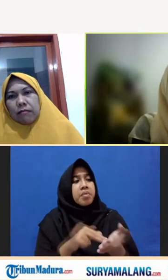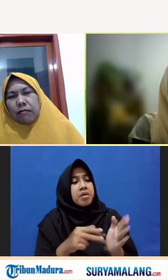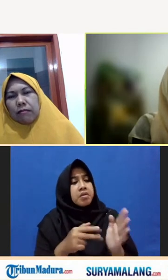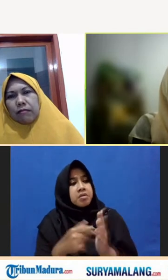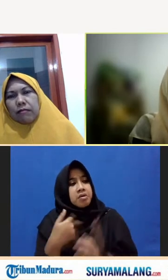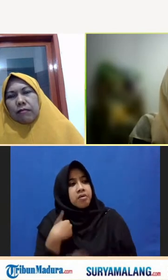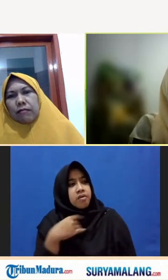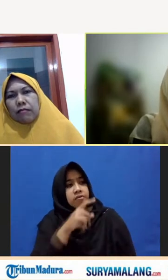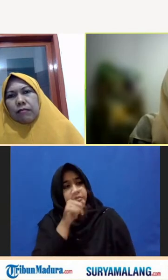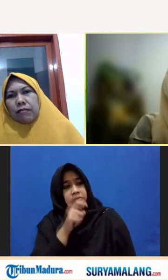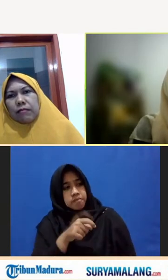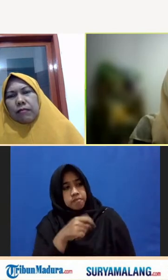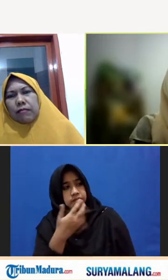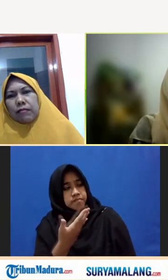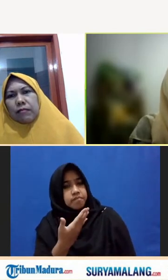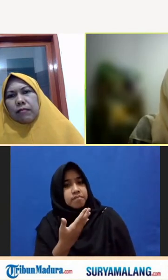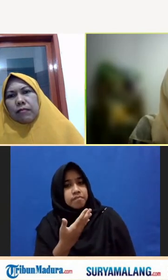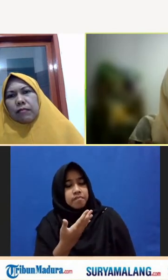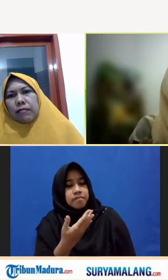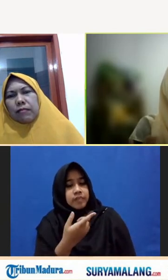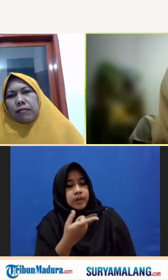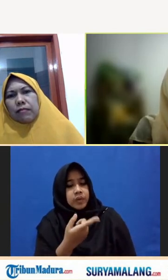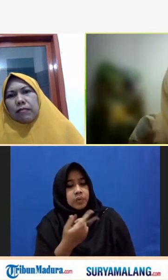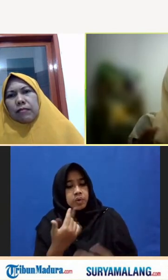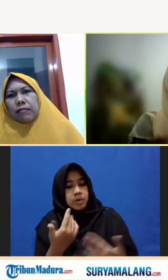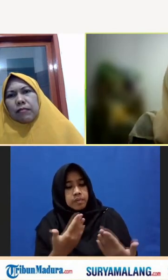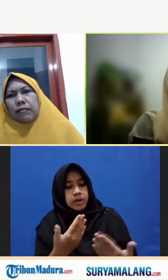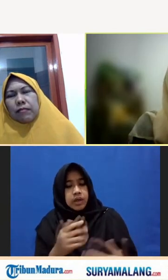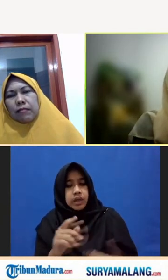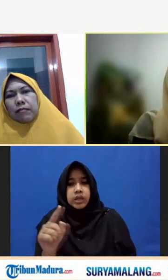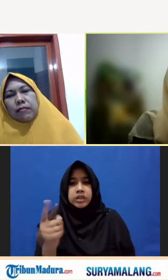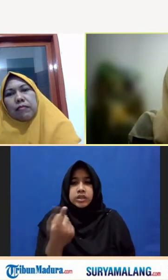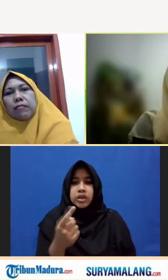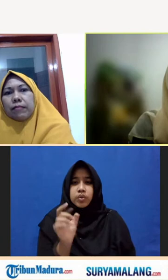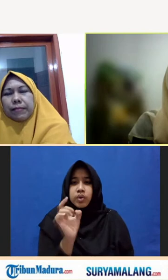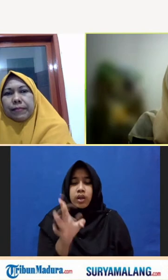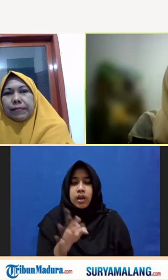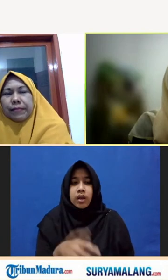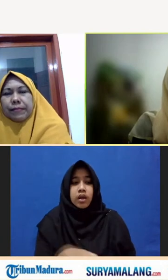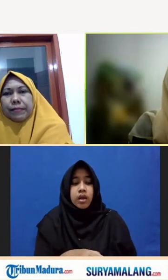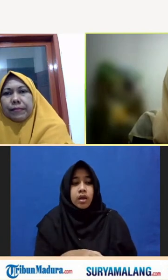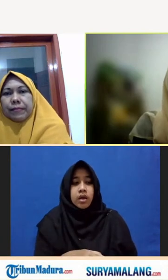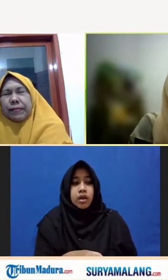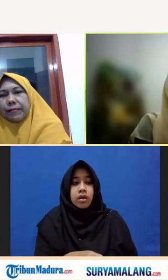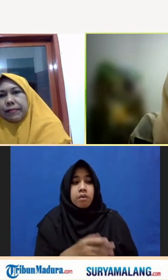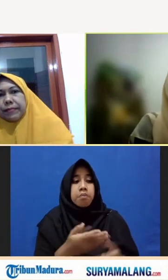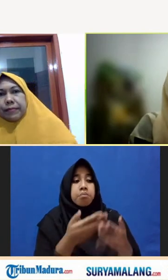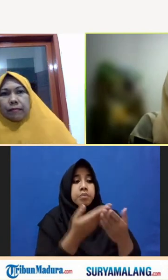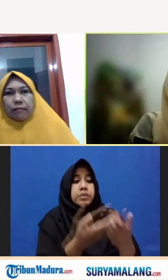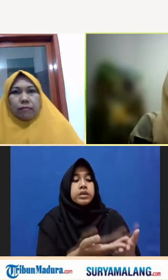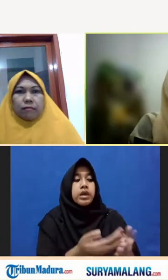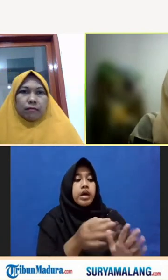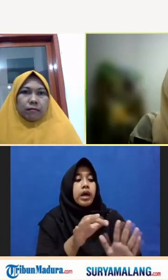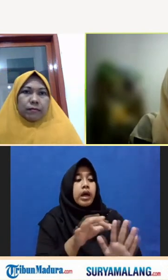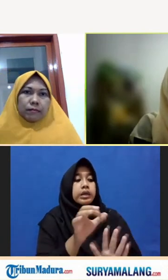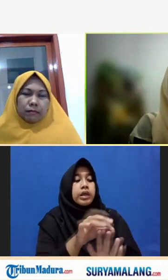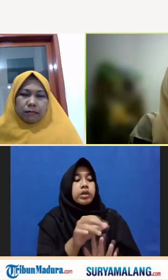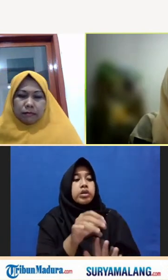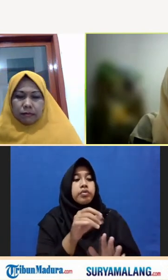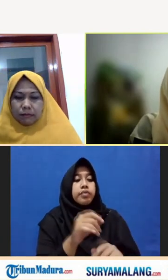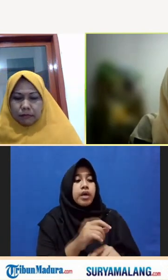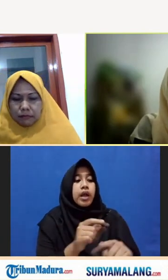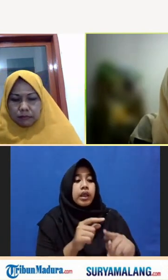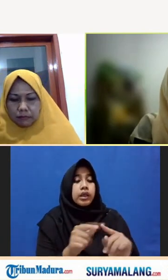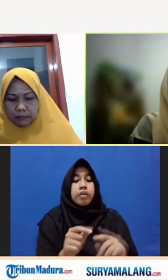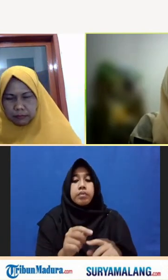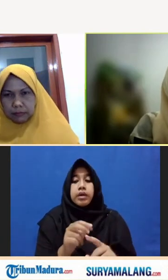gini, itu satu hal yang lain, ngasih dia alternatif pilihan. Tapi di satu